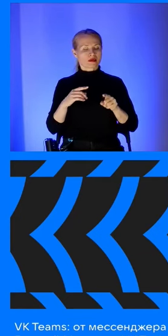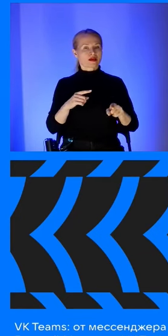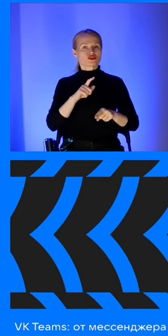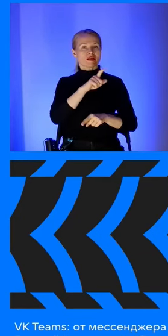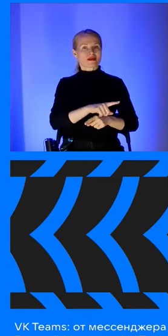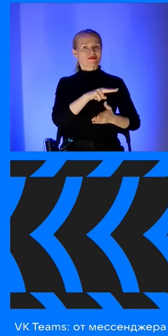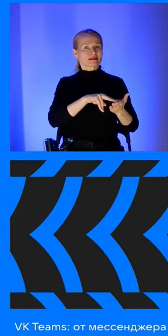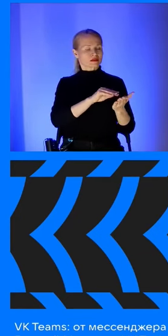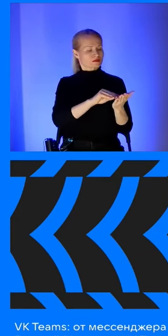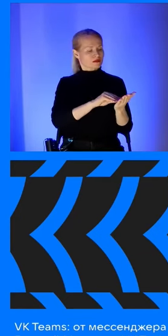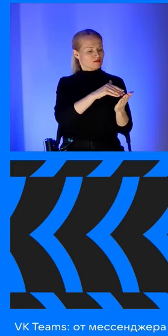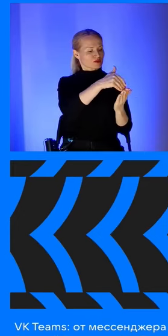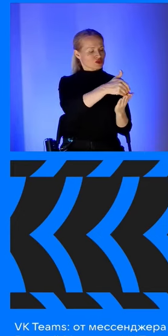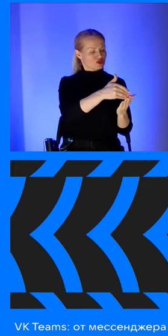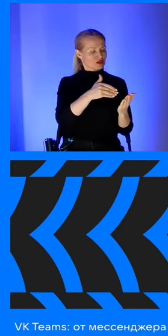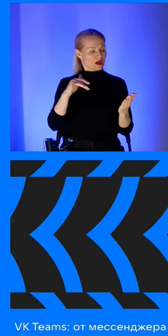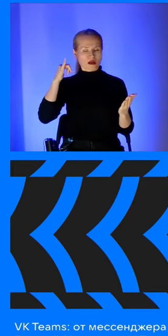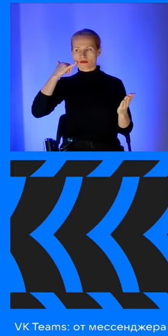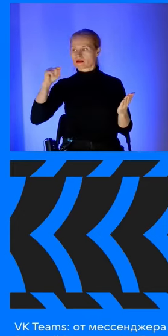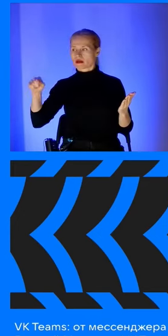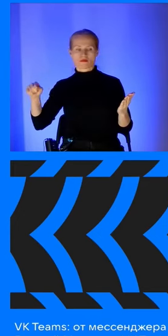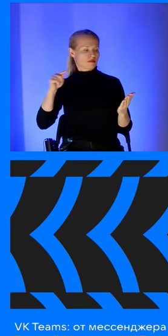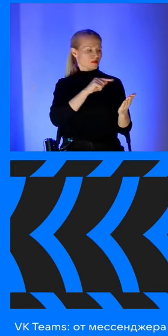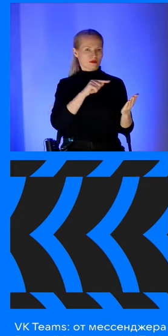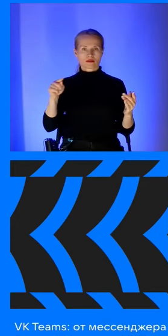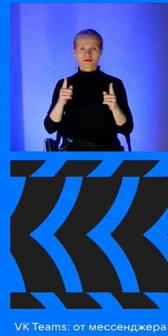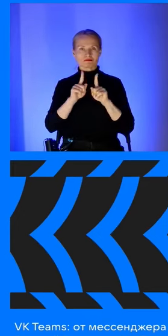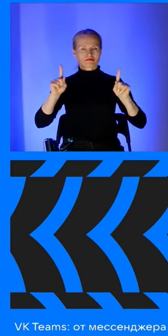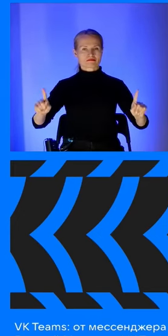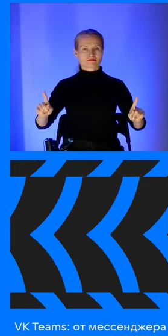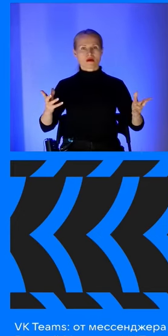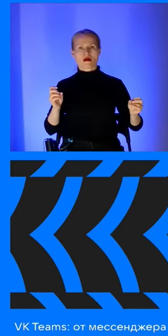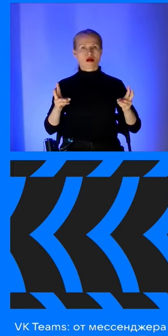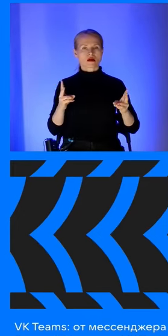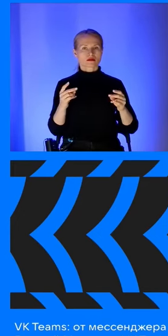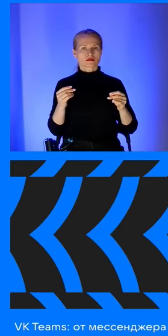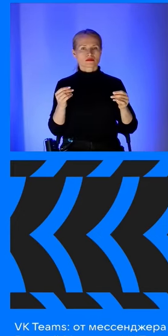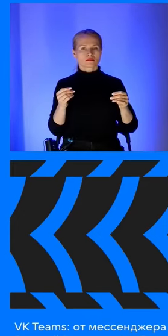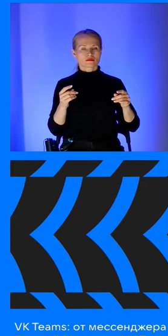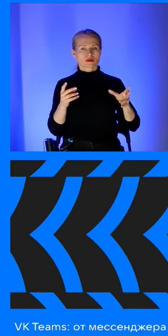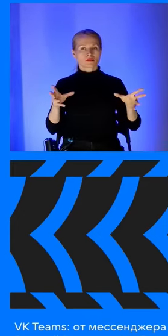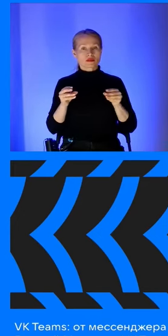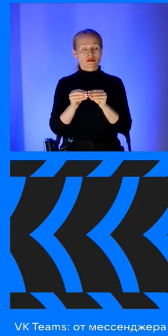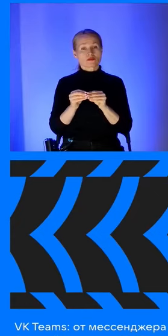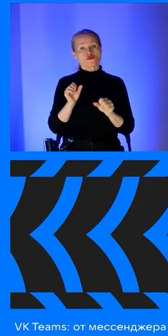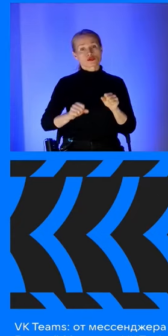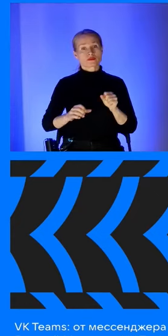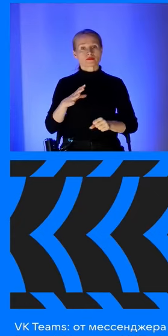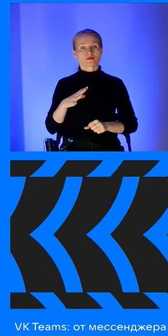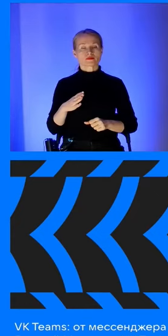сидит и в этой книжечке смотрит. Тут уже возникают вопросы. Но самый, наверное, простой вариант, как мы можем предположить, с которым мы сталкиваемся каждый день, это как